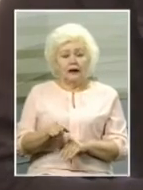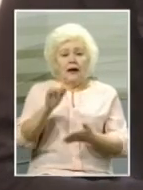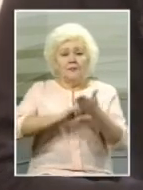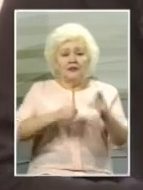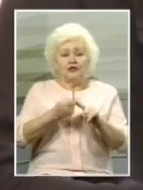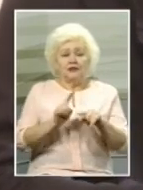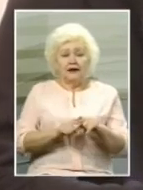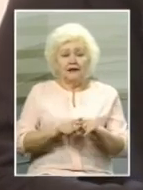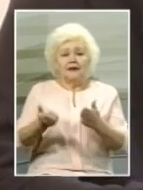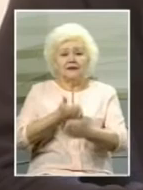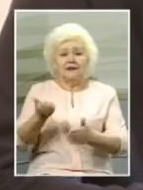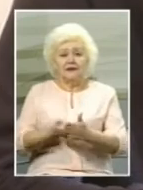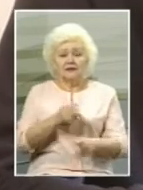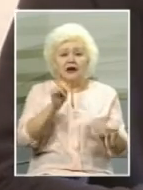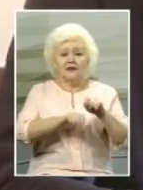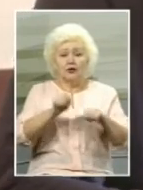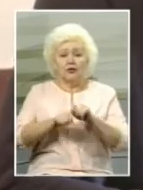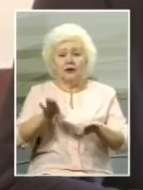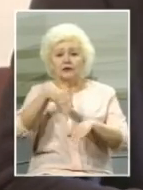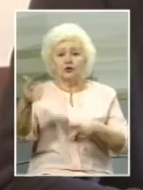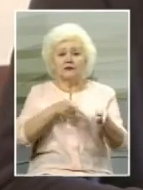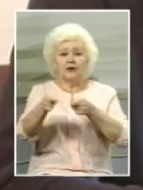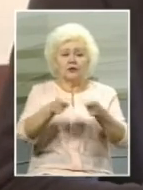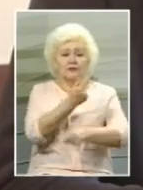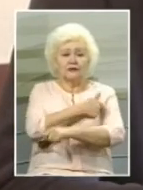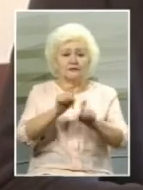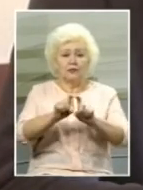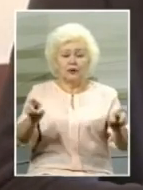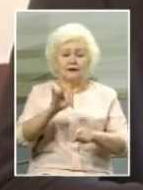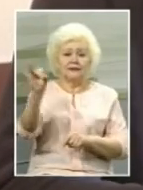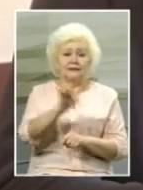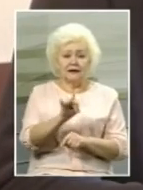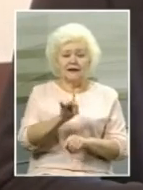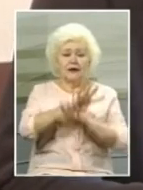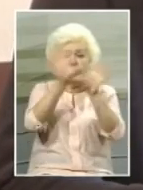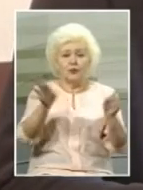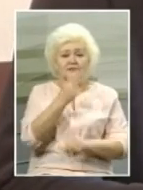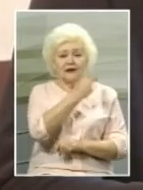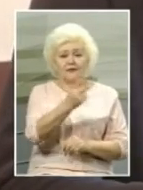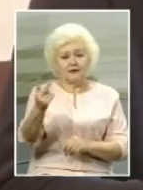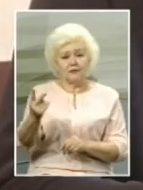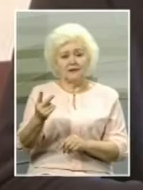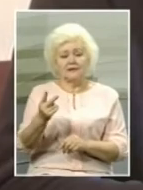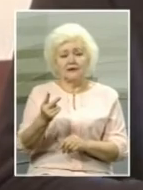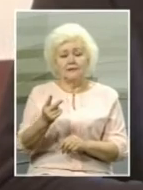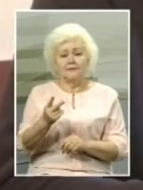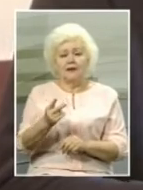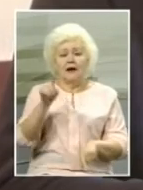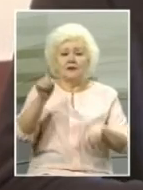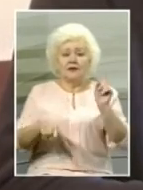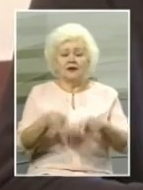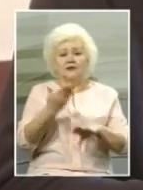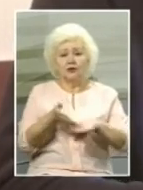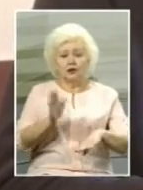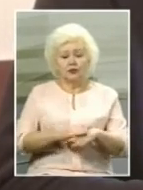Причина этого и недостаточный контроль со стороны руководства больницей, по всей видимости, некоторые